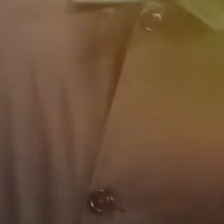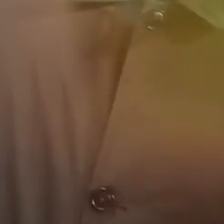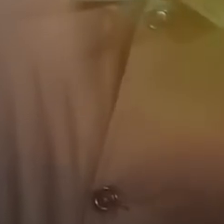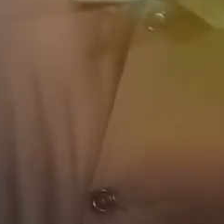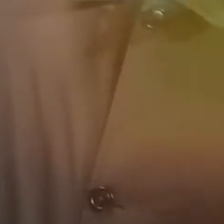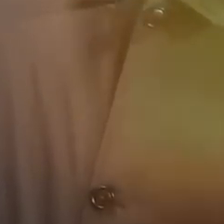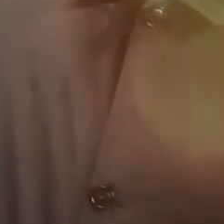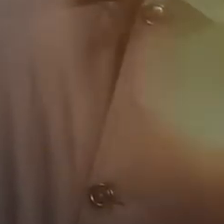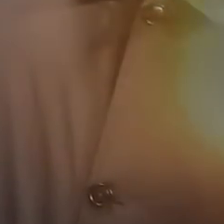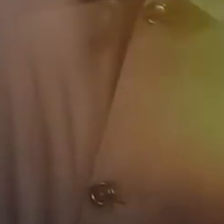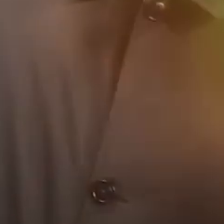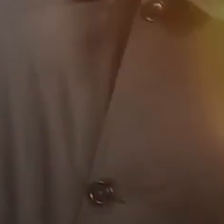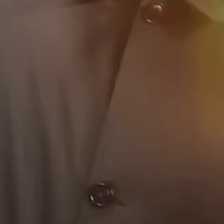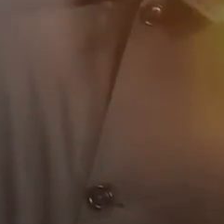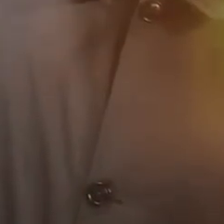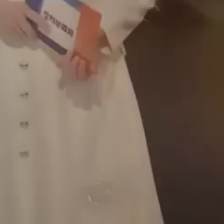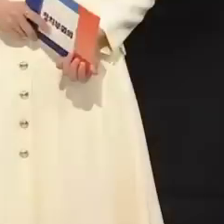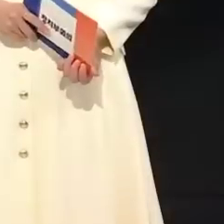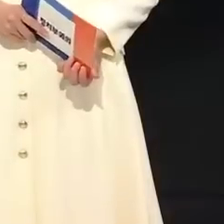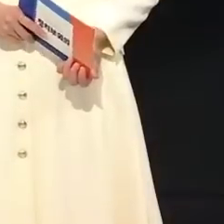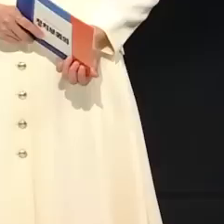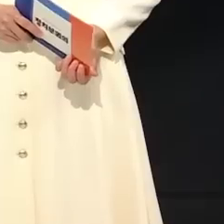있습니다.